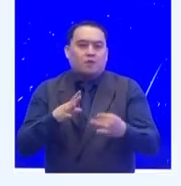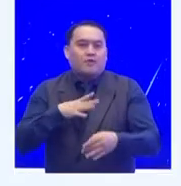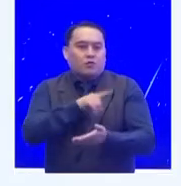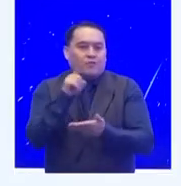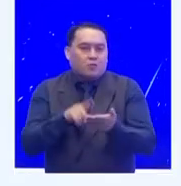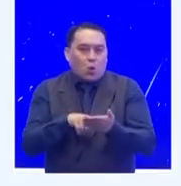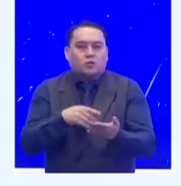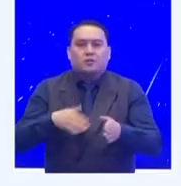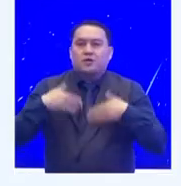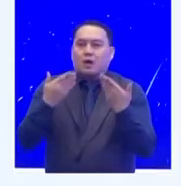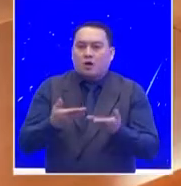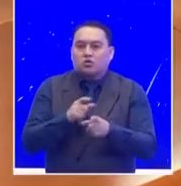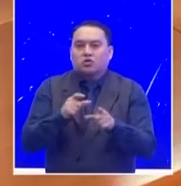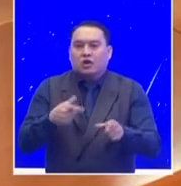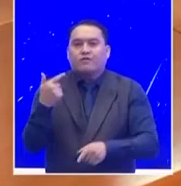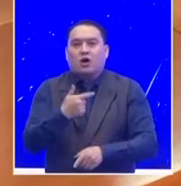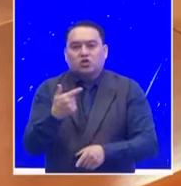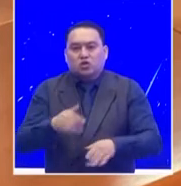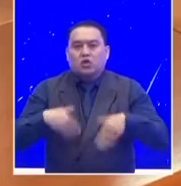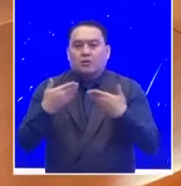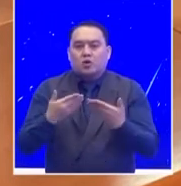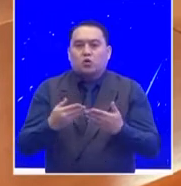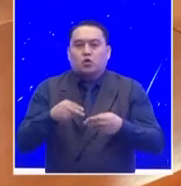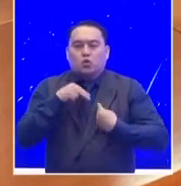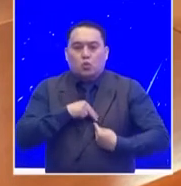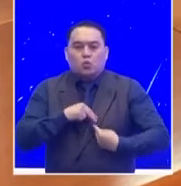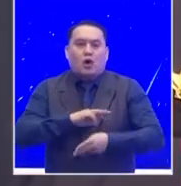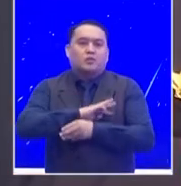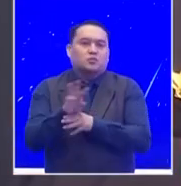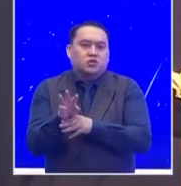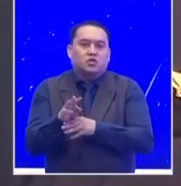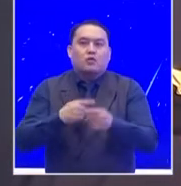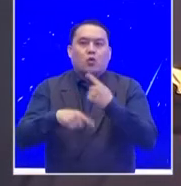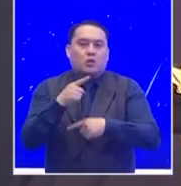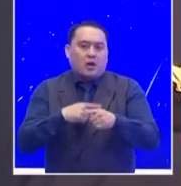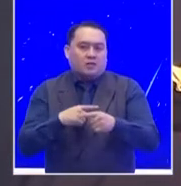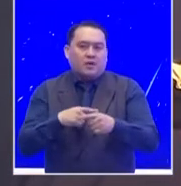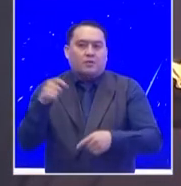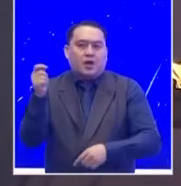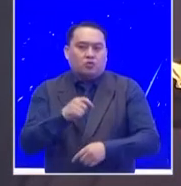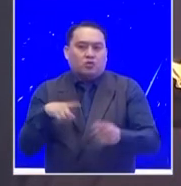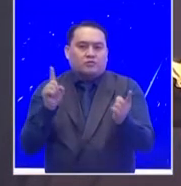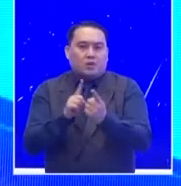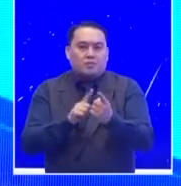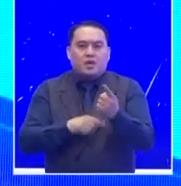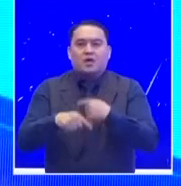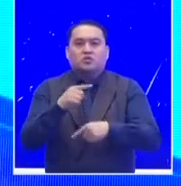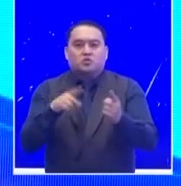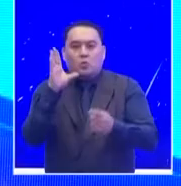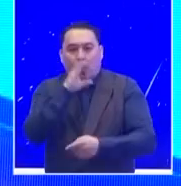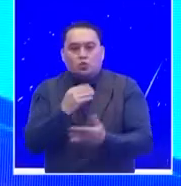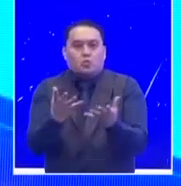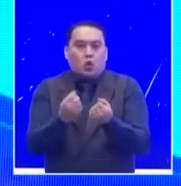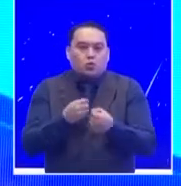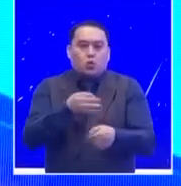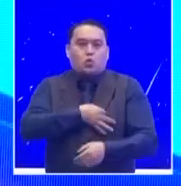подняты вопросы предоставления гражданства, приобретения жилья и трудоустройства репатриантов. Пришедшие на встречу переселенцы смогли